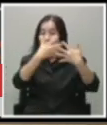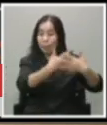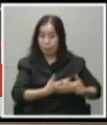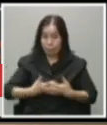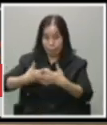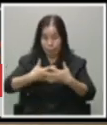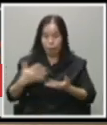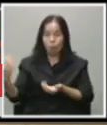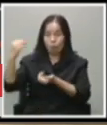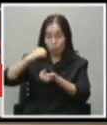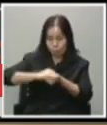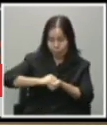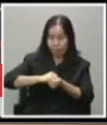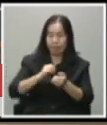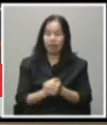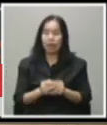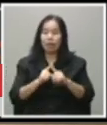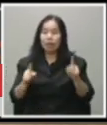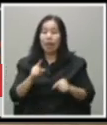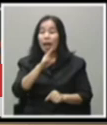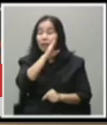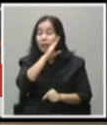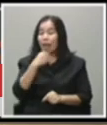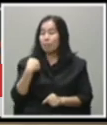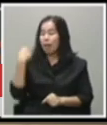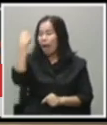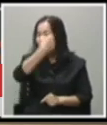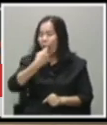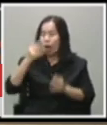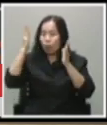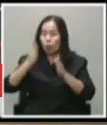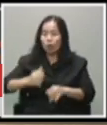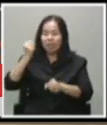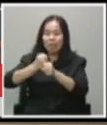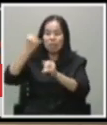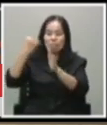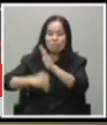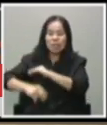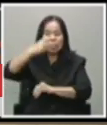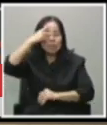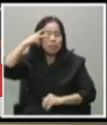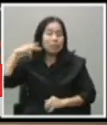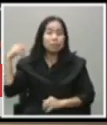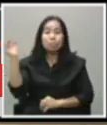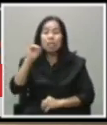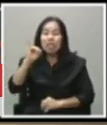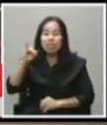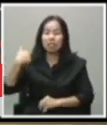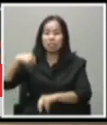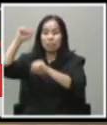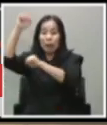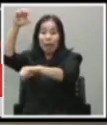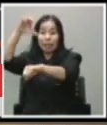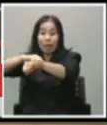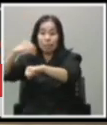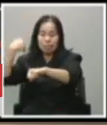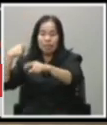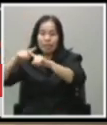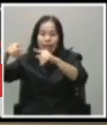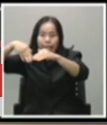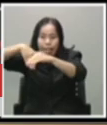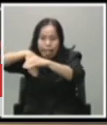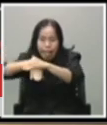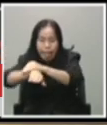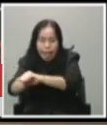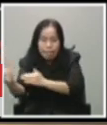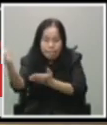คัญก็คือหากมีผู้ร้ายข้ามแดนใครที่มีหมายจับมีความผิดนะครับก็จะถูกตรวจตาโดยส